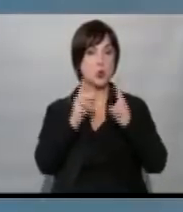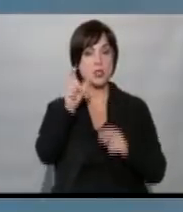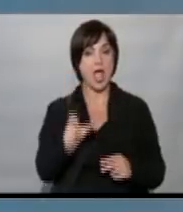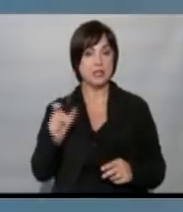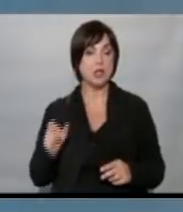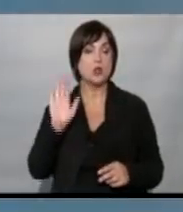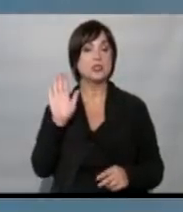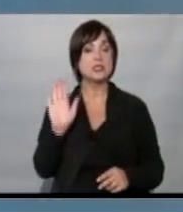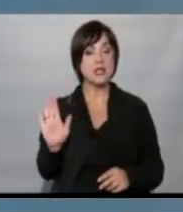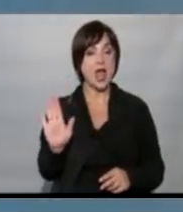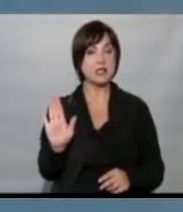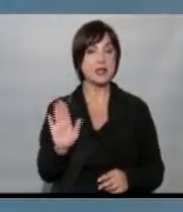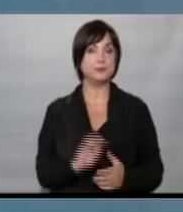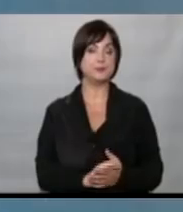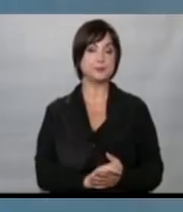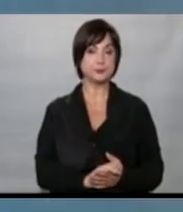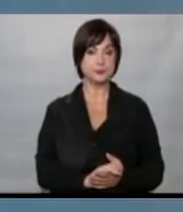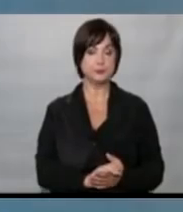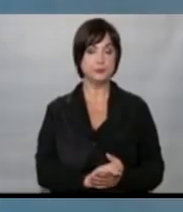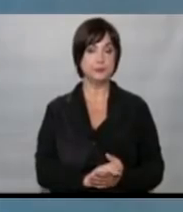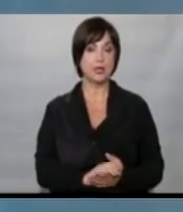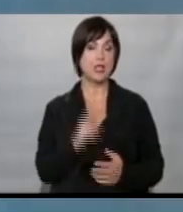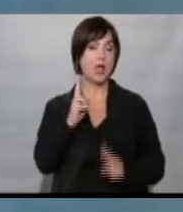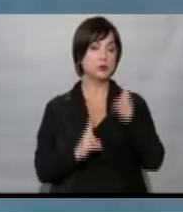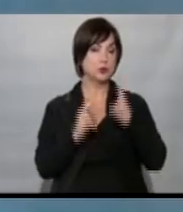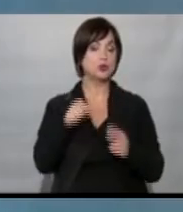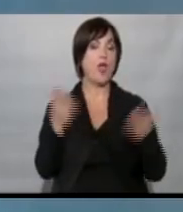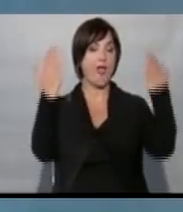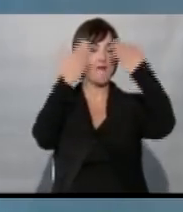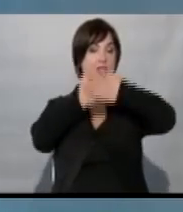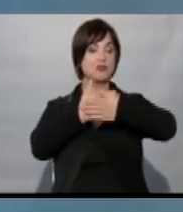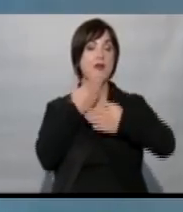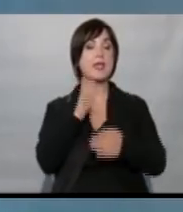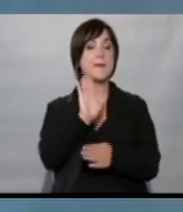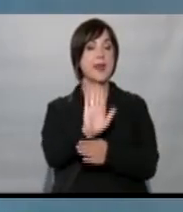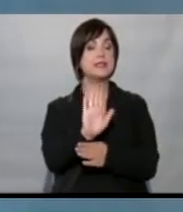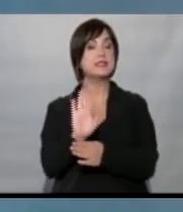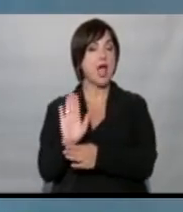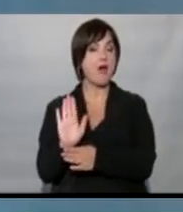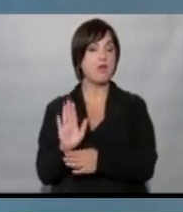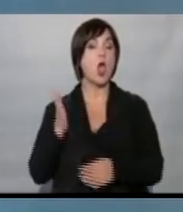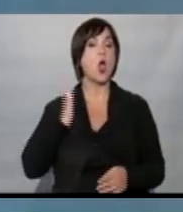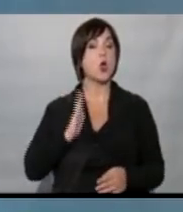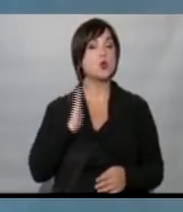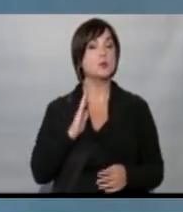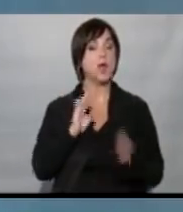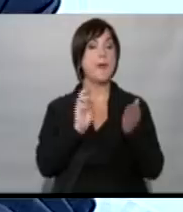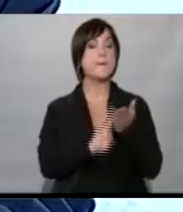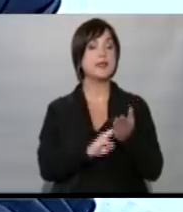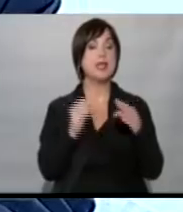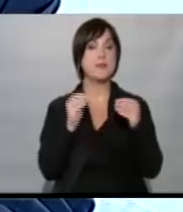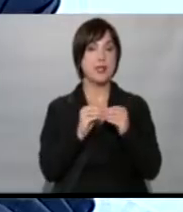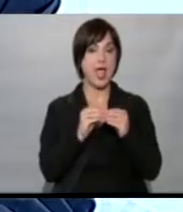Од страната на панелот, кој што е вечерва, ги представувам господинот Мерсел